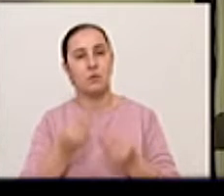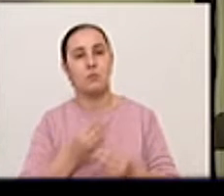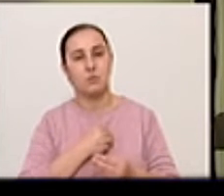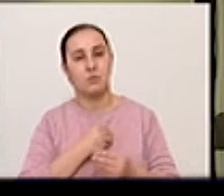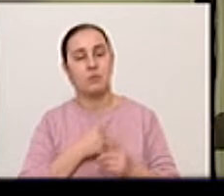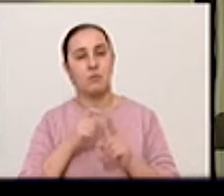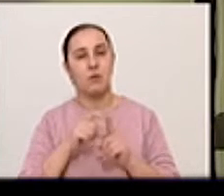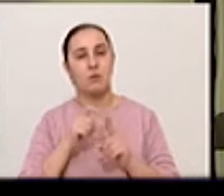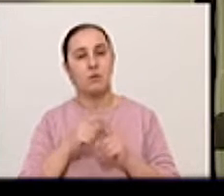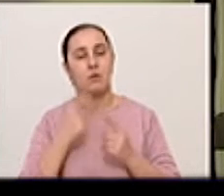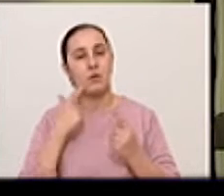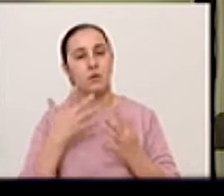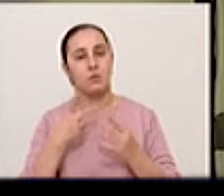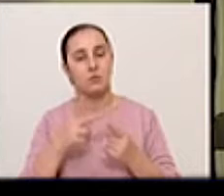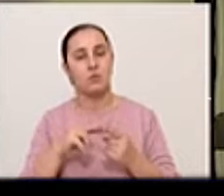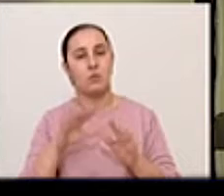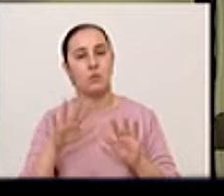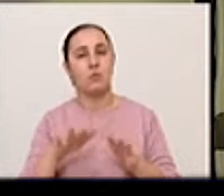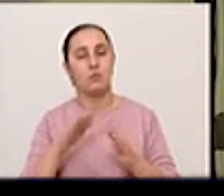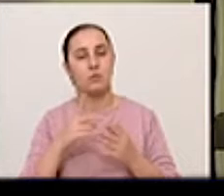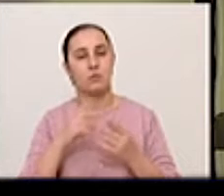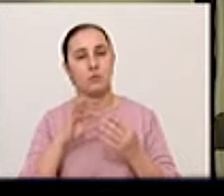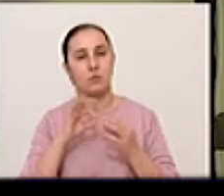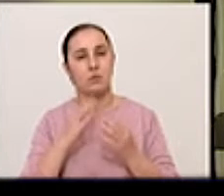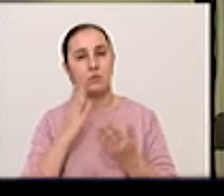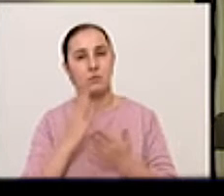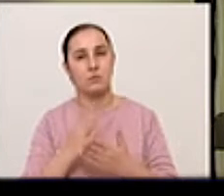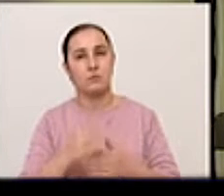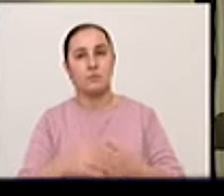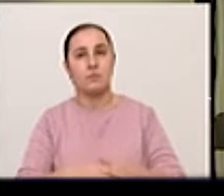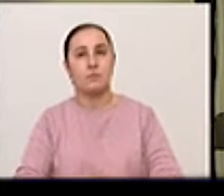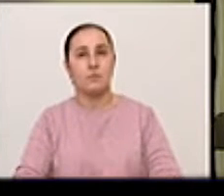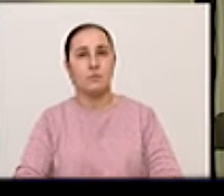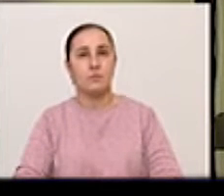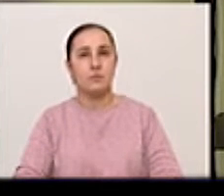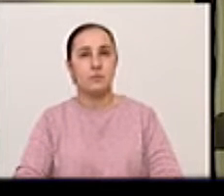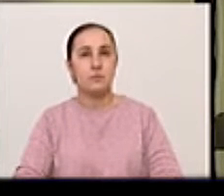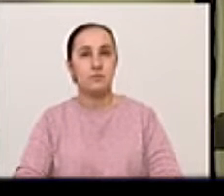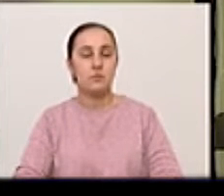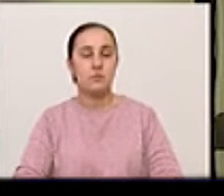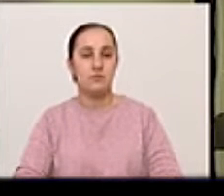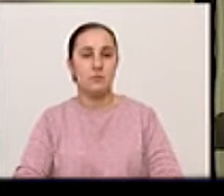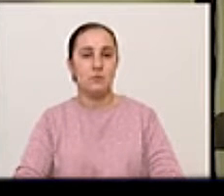bo'lgan ma'noni anglashida o'rni beqiyos hisoblanadi.